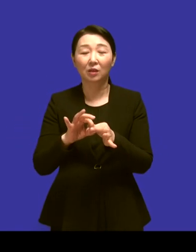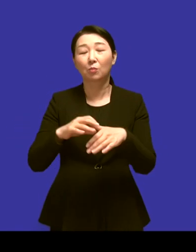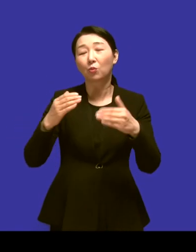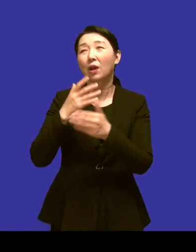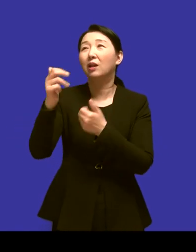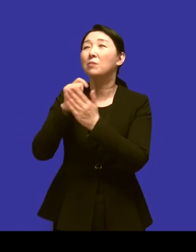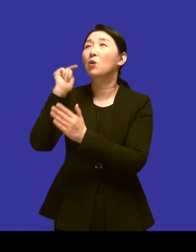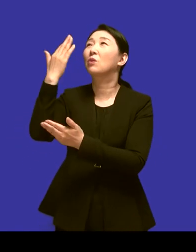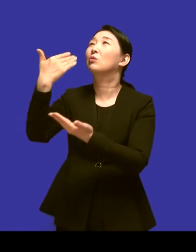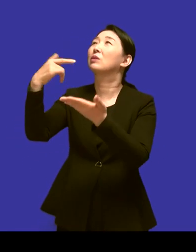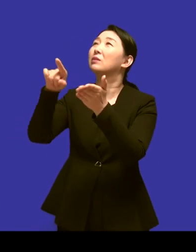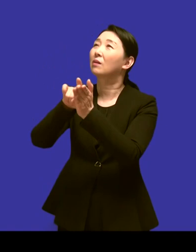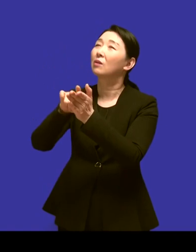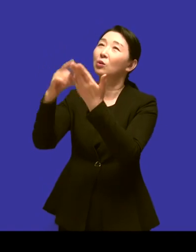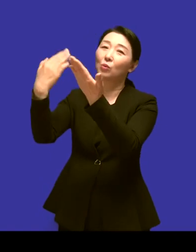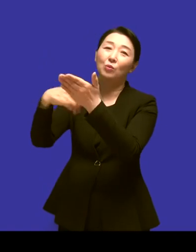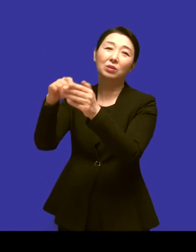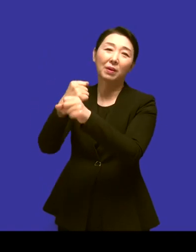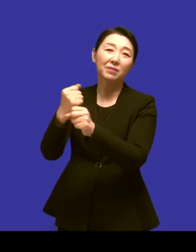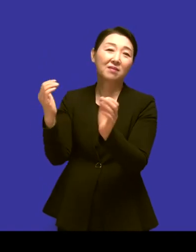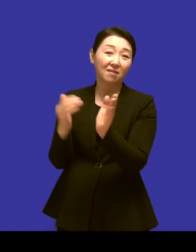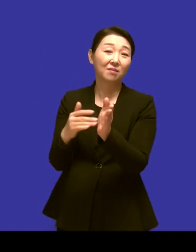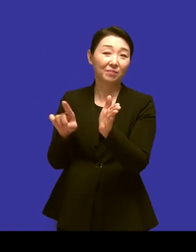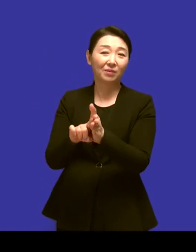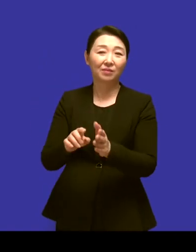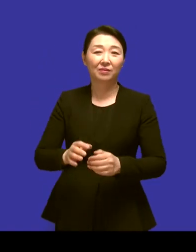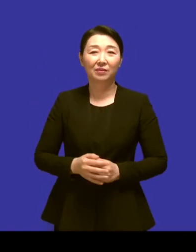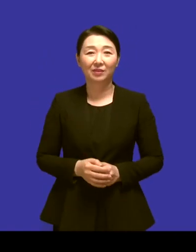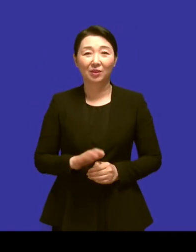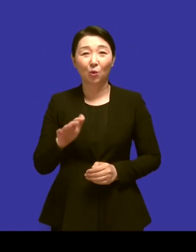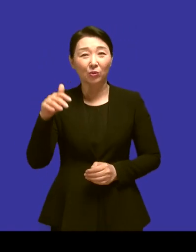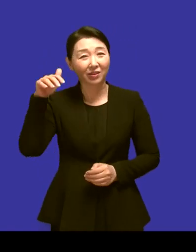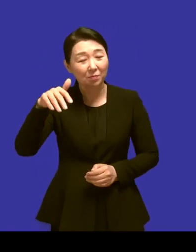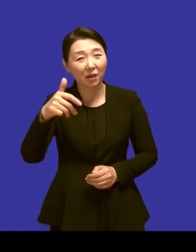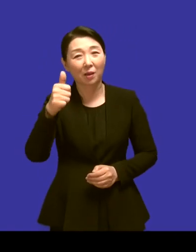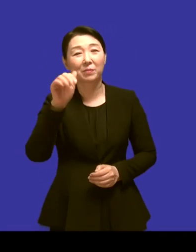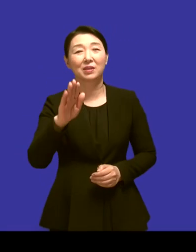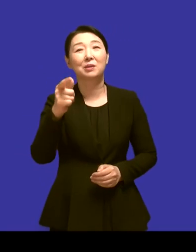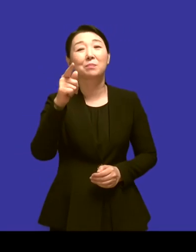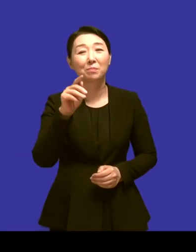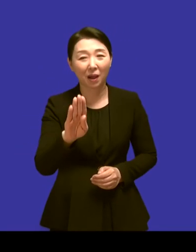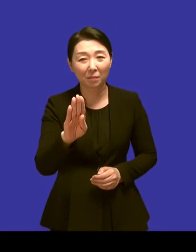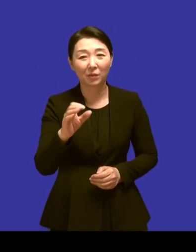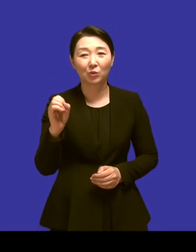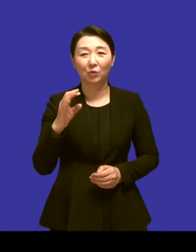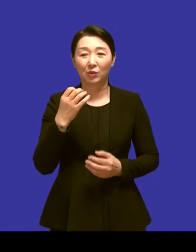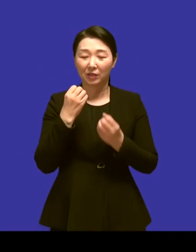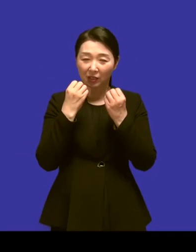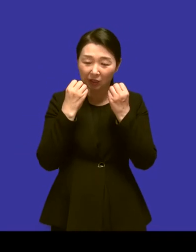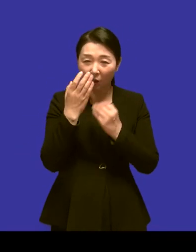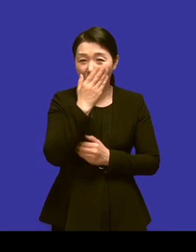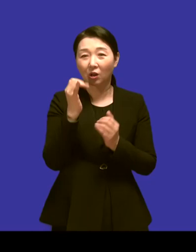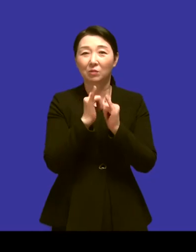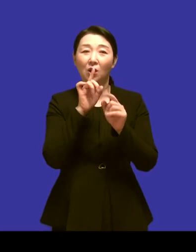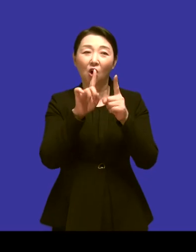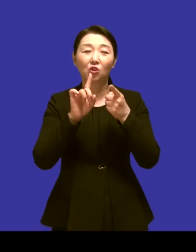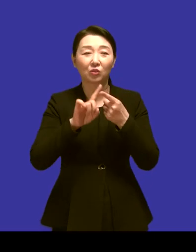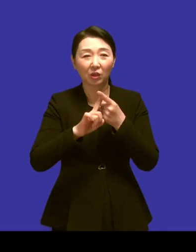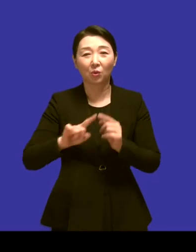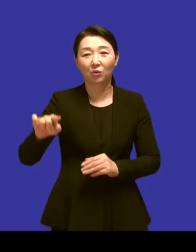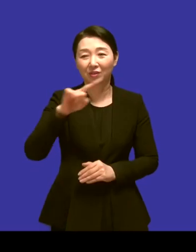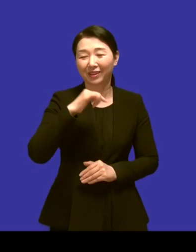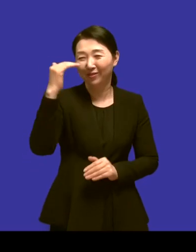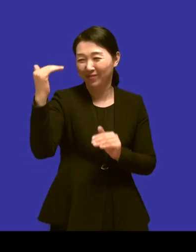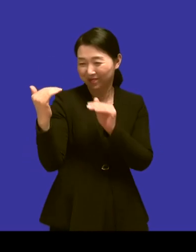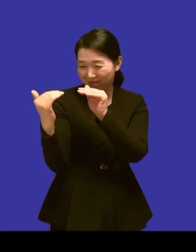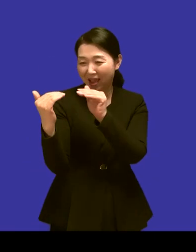영광을 돌리기 위해서 창조된 것이다라는 맞습니다. 믿음을 가지고 있어요. 맞습니다. 오늘은 힙합이라는 또 새로운 요즘 젊은이들의 언어로 그들에게